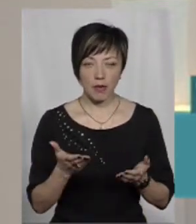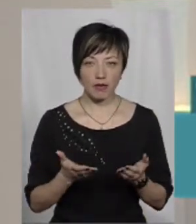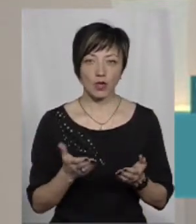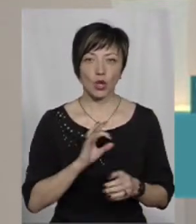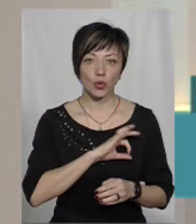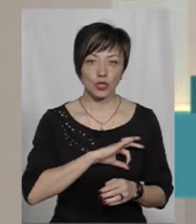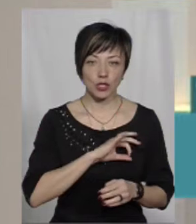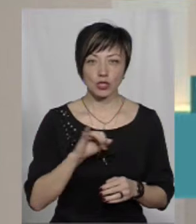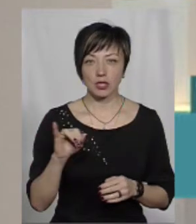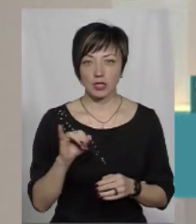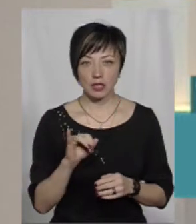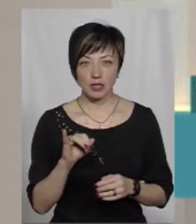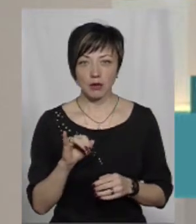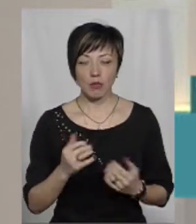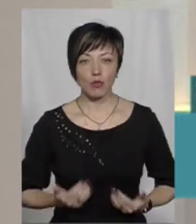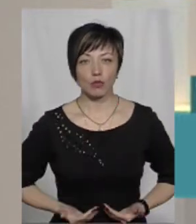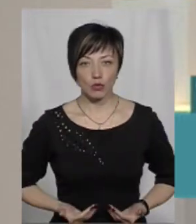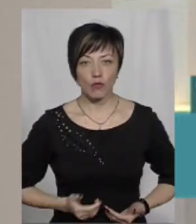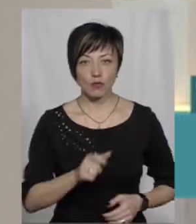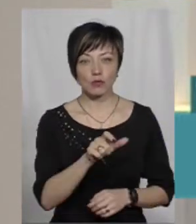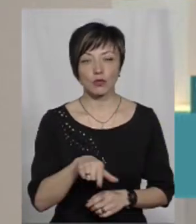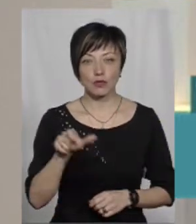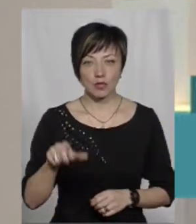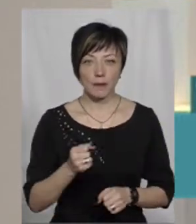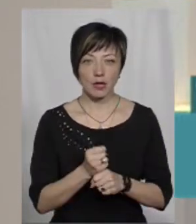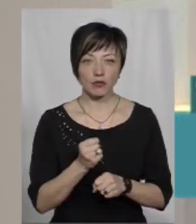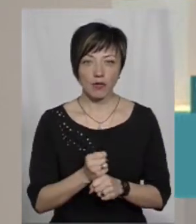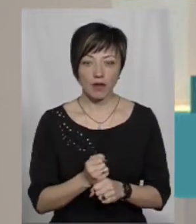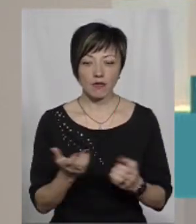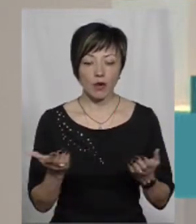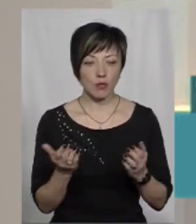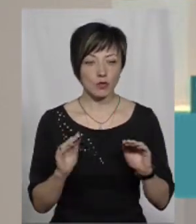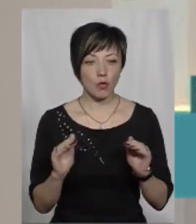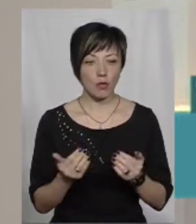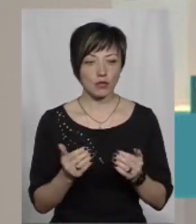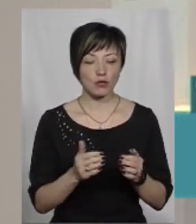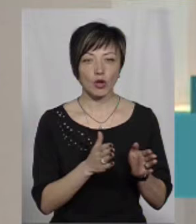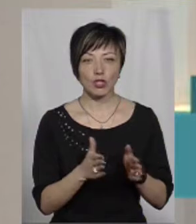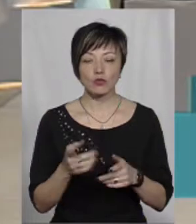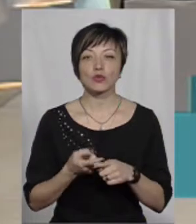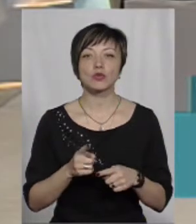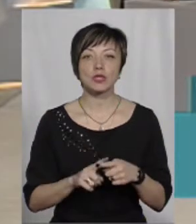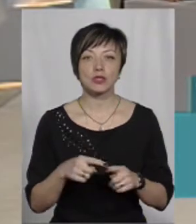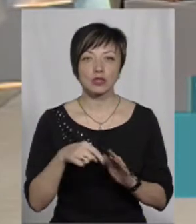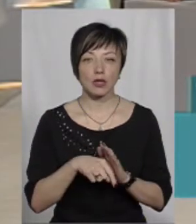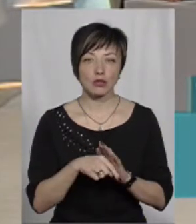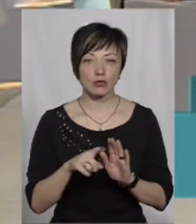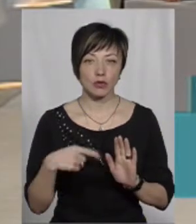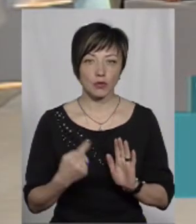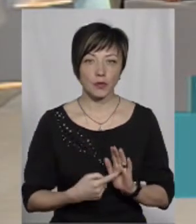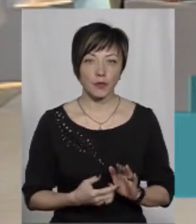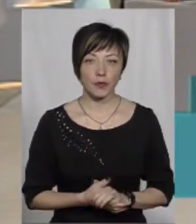для юридичних, і для побутових споживачів, працював в якомусь обмеженому режимі. Що то значило?